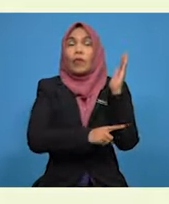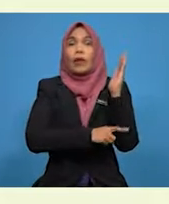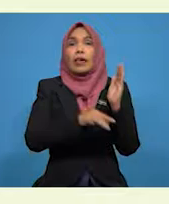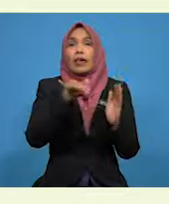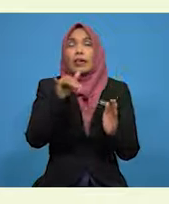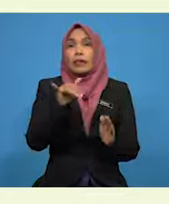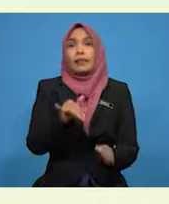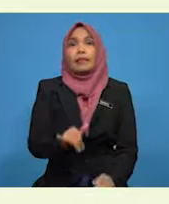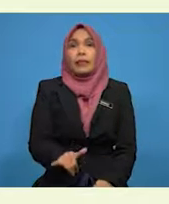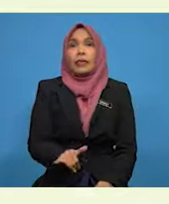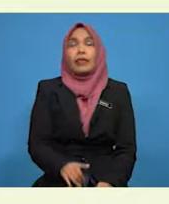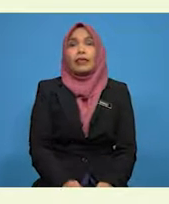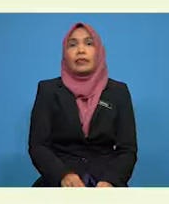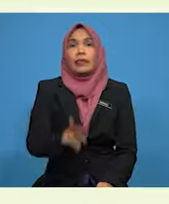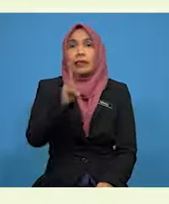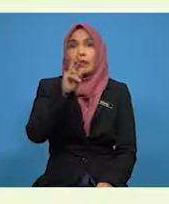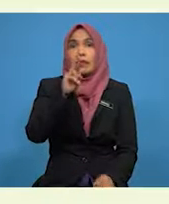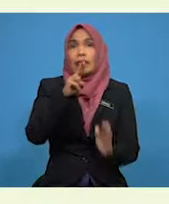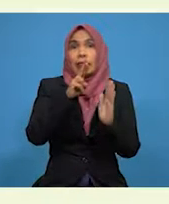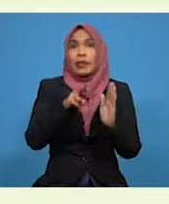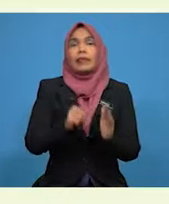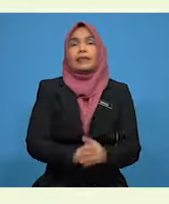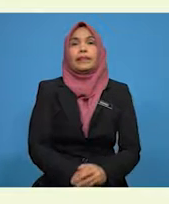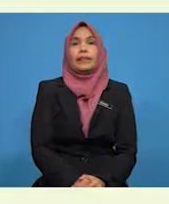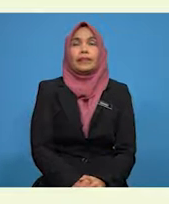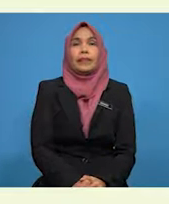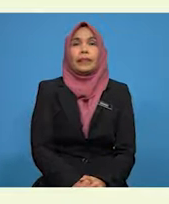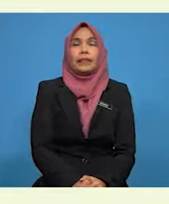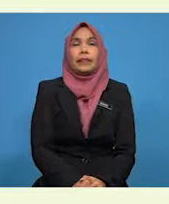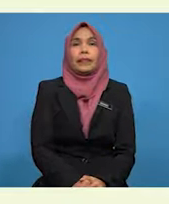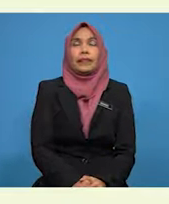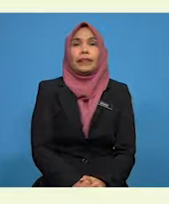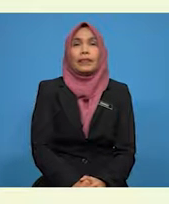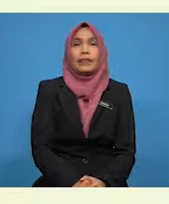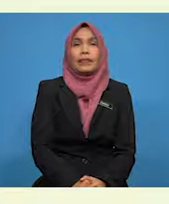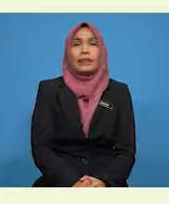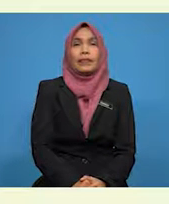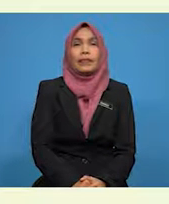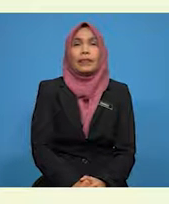Memberi hukuman yang lebih ringan yang dianggap bersesuaian.